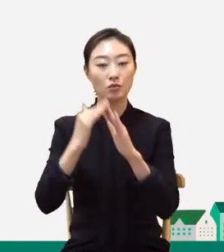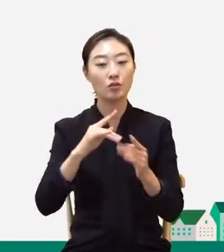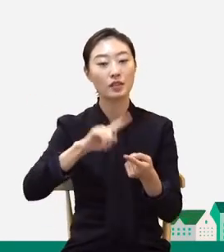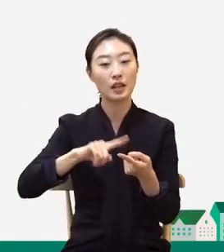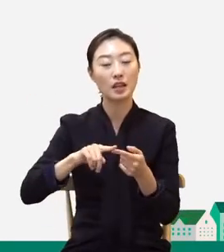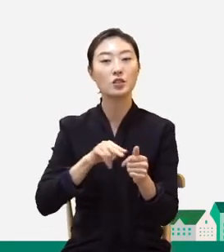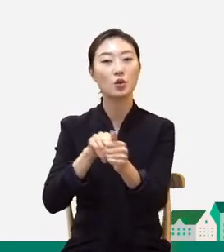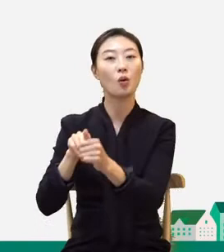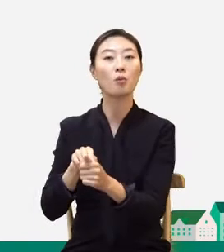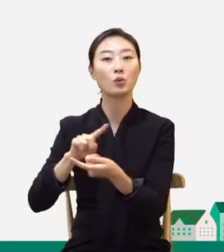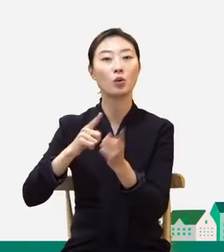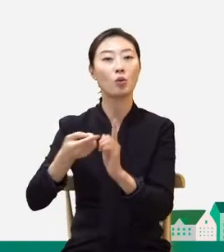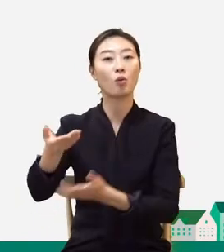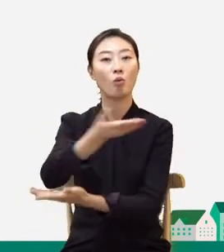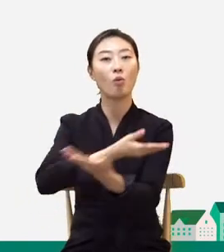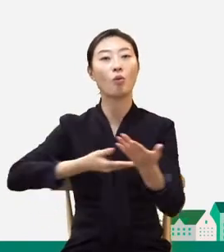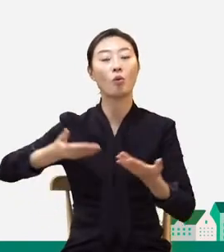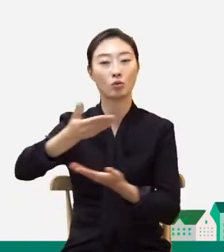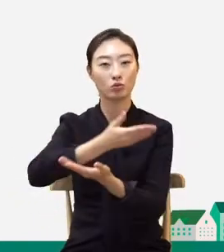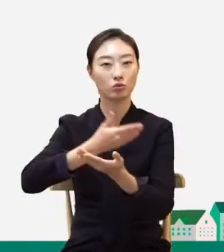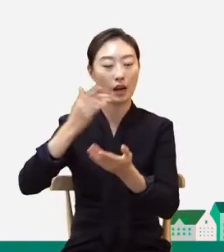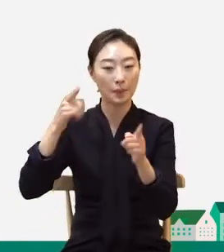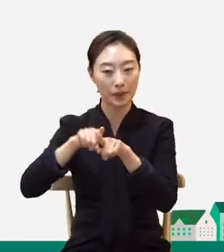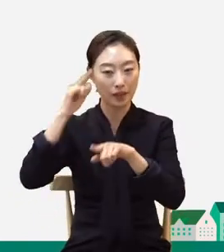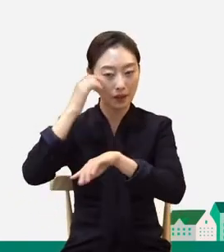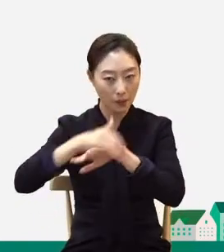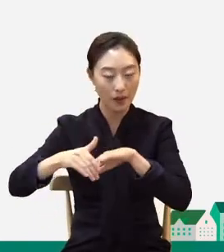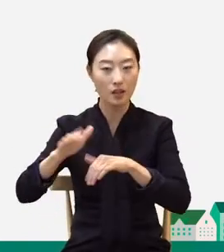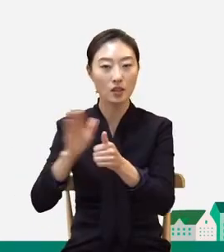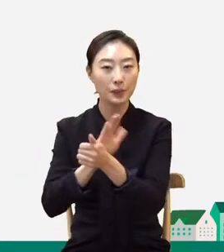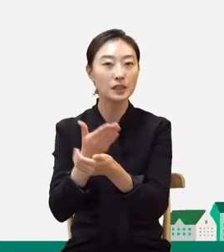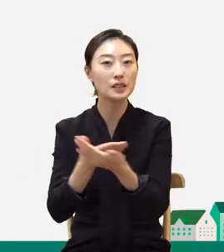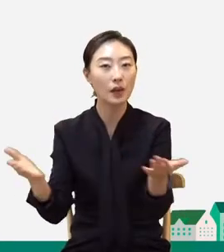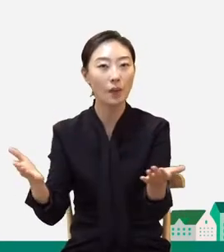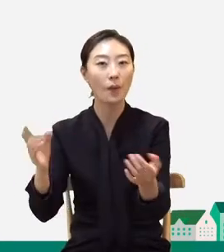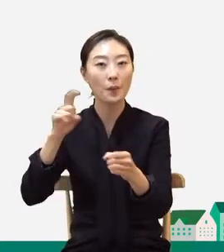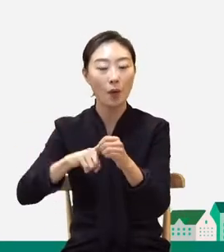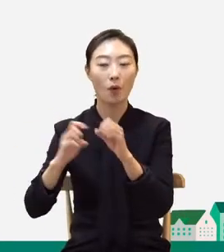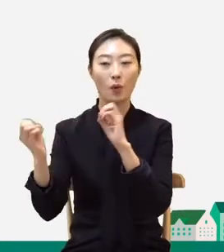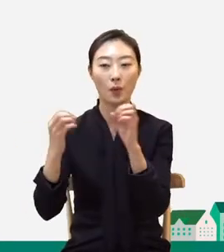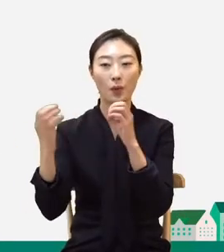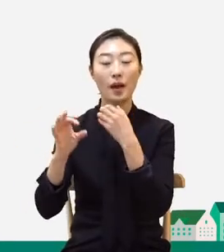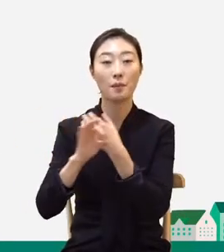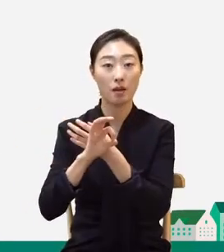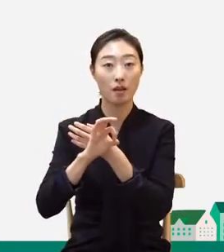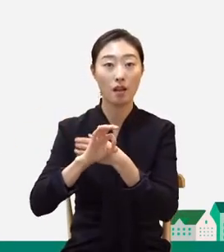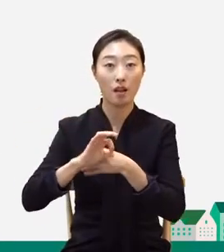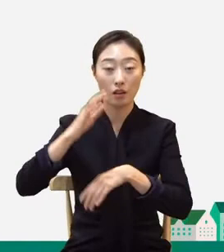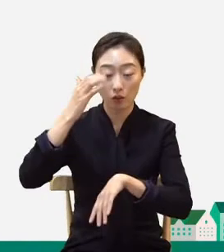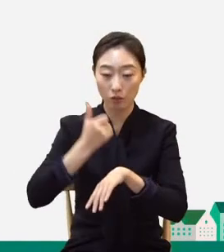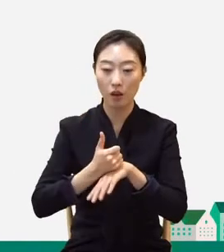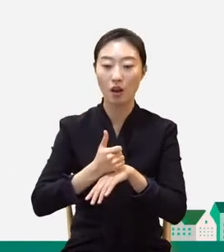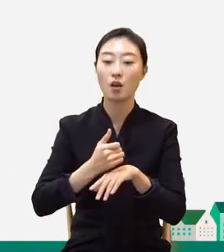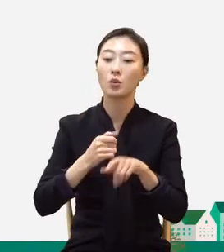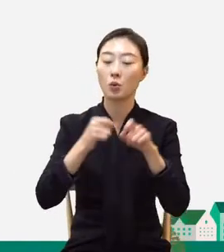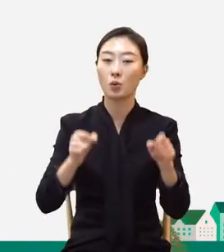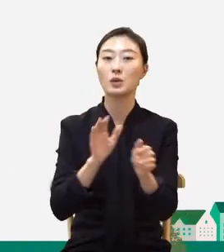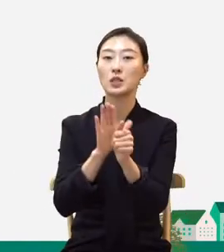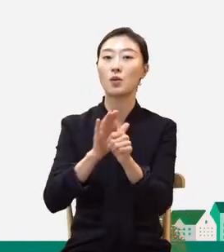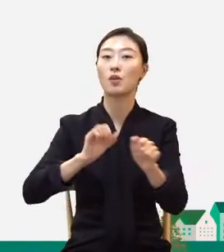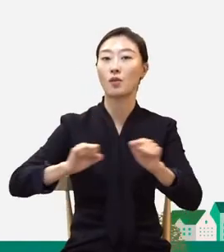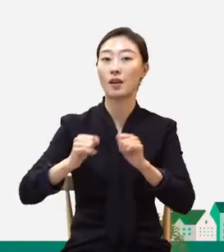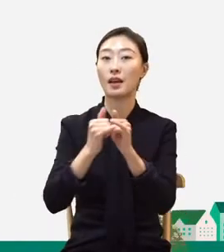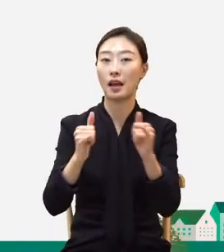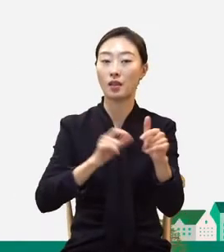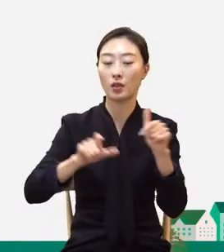충분한 정보 공유를 통해 함께 계획을 세우고 서비스를 제공한다면 동료지원가가 조금 더 자신감을 갖고 일할 수